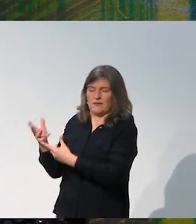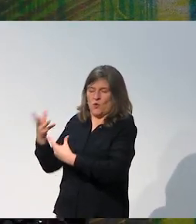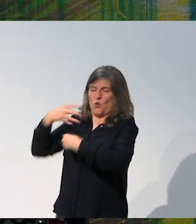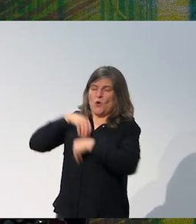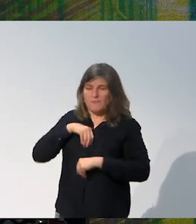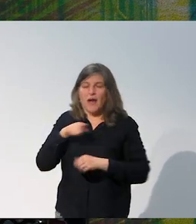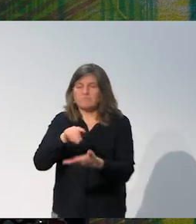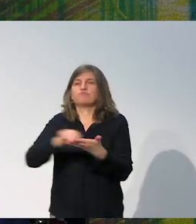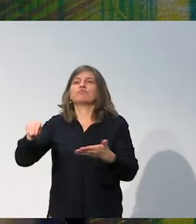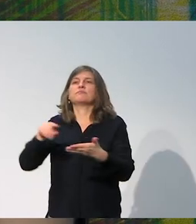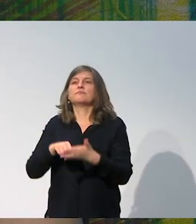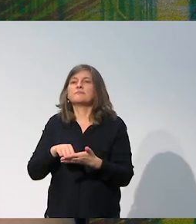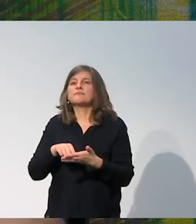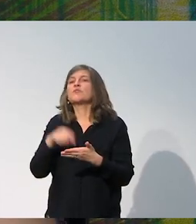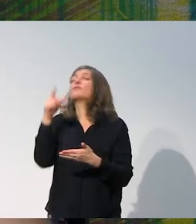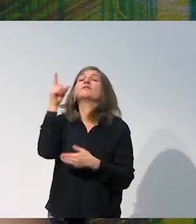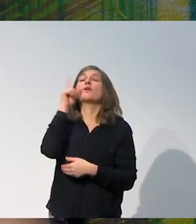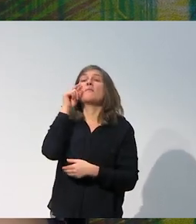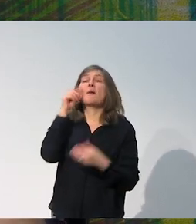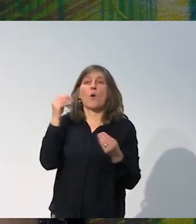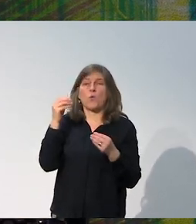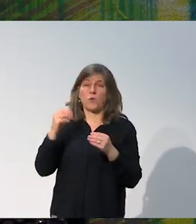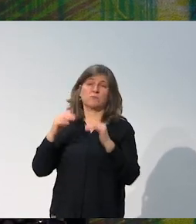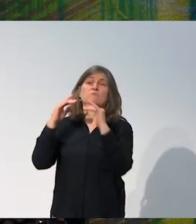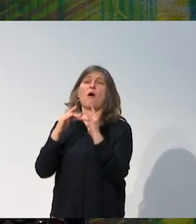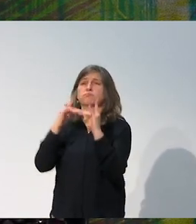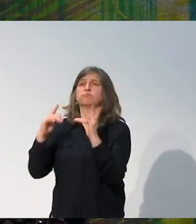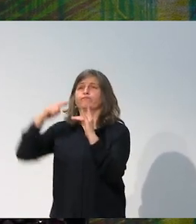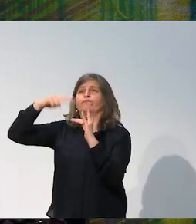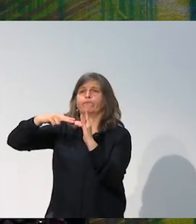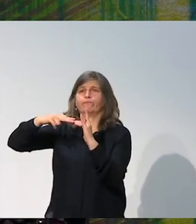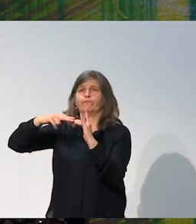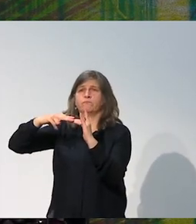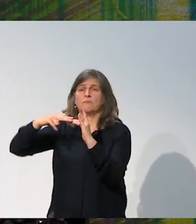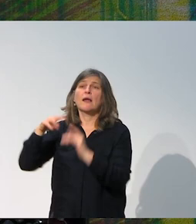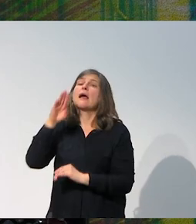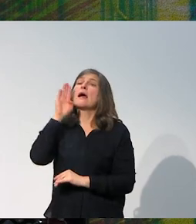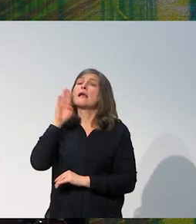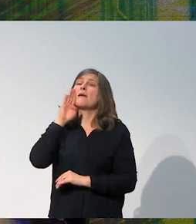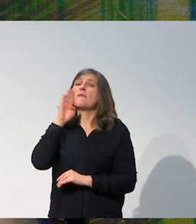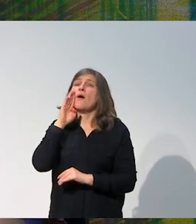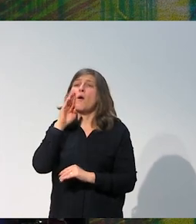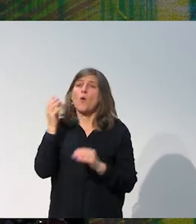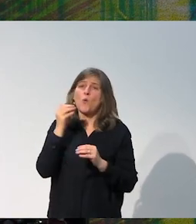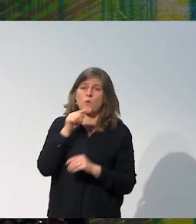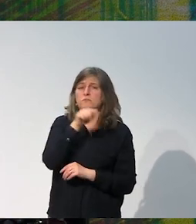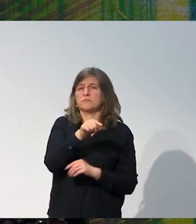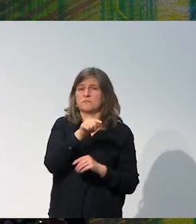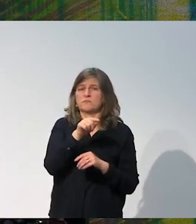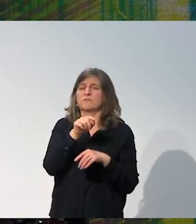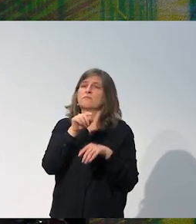j'ai le père à l'horizontale sur le banc, la mère vissée en semi-verticale sur la